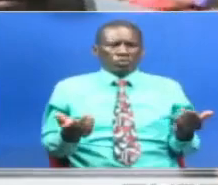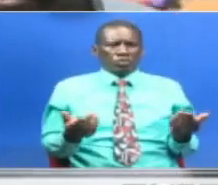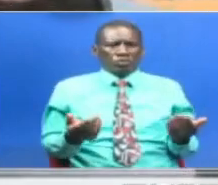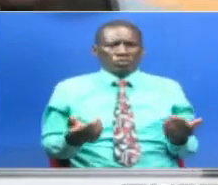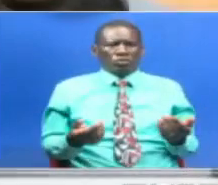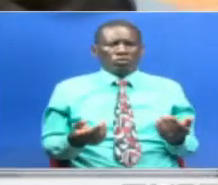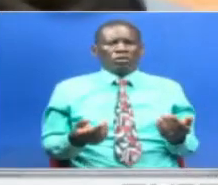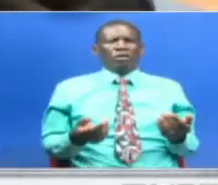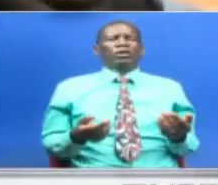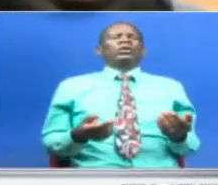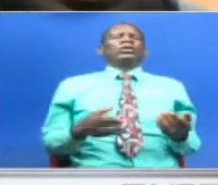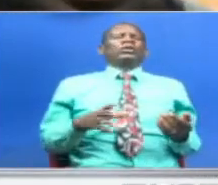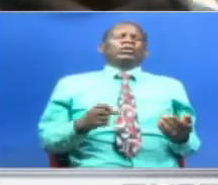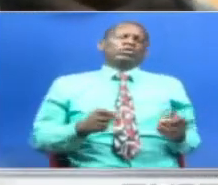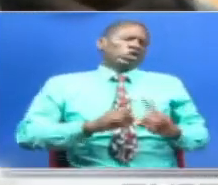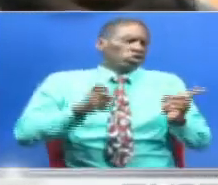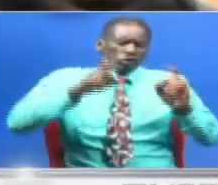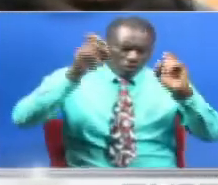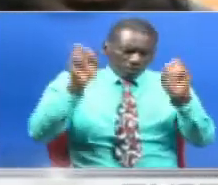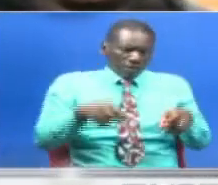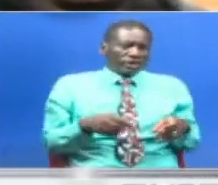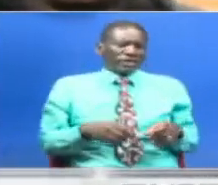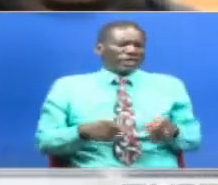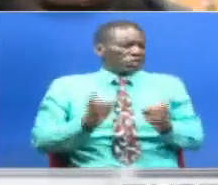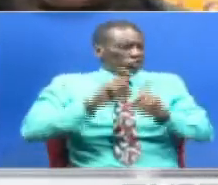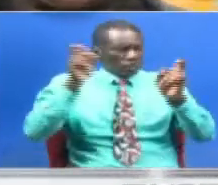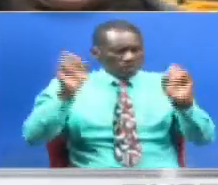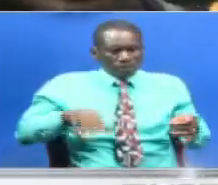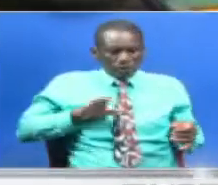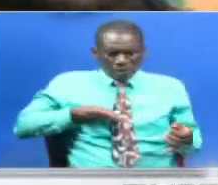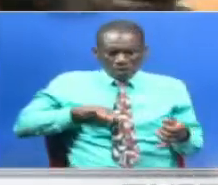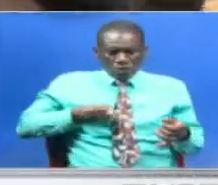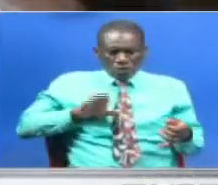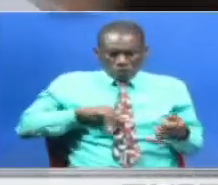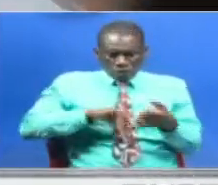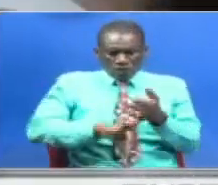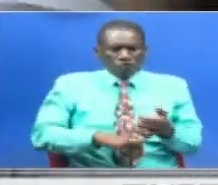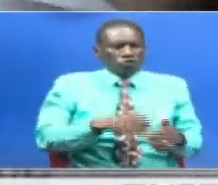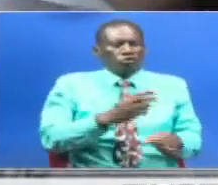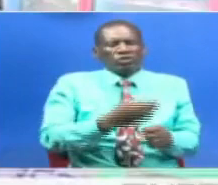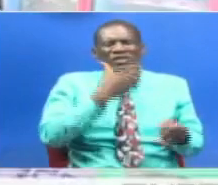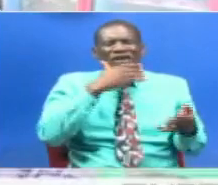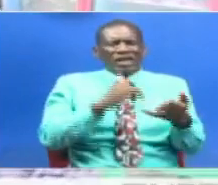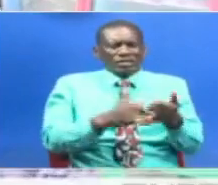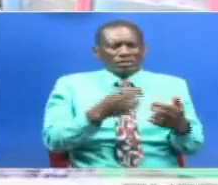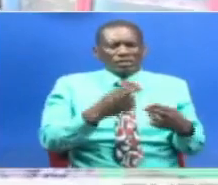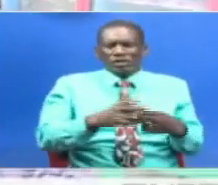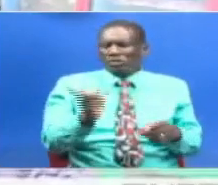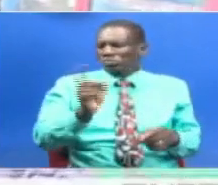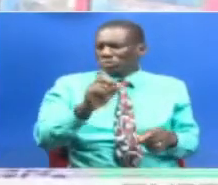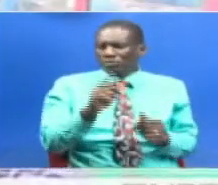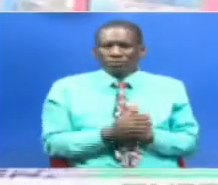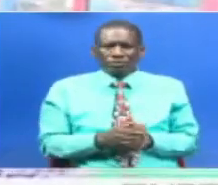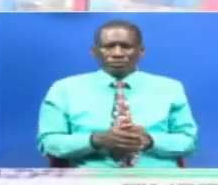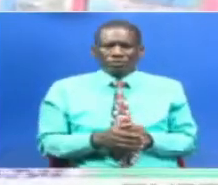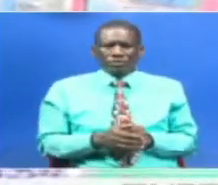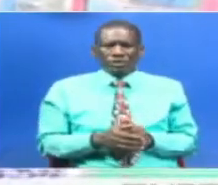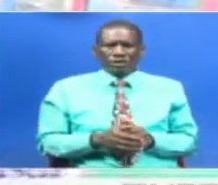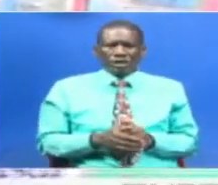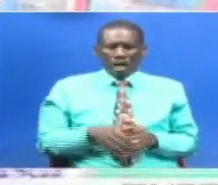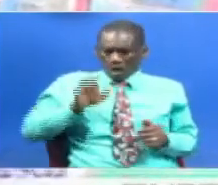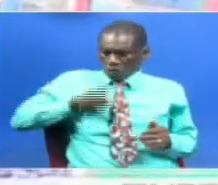wake. Sasa si lazima mwanamke atumie jina la bwana yake. Kabisa. Mwanamume yenye nimepata